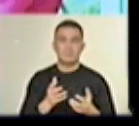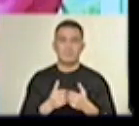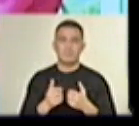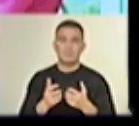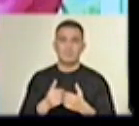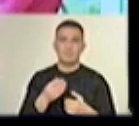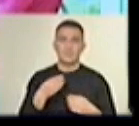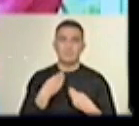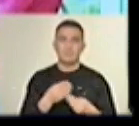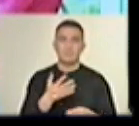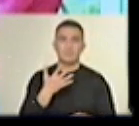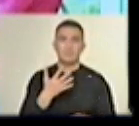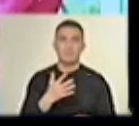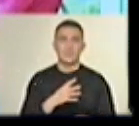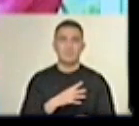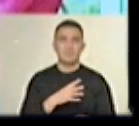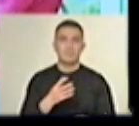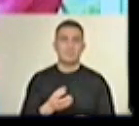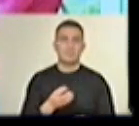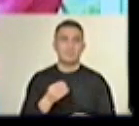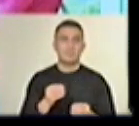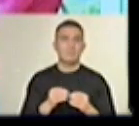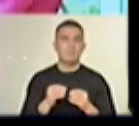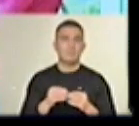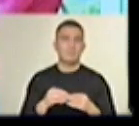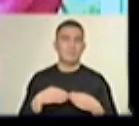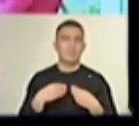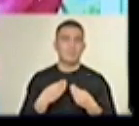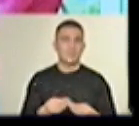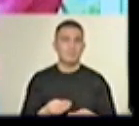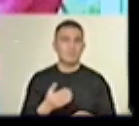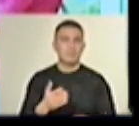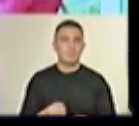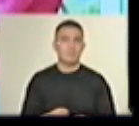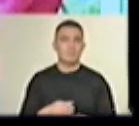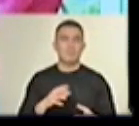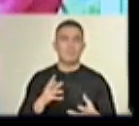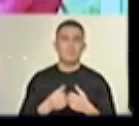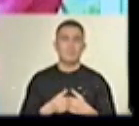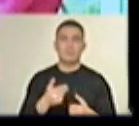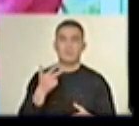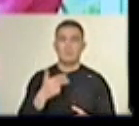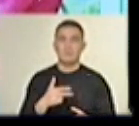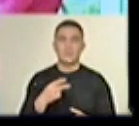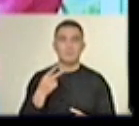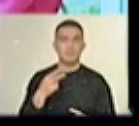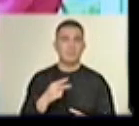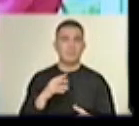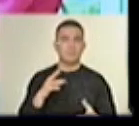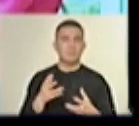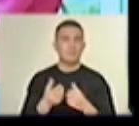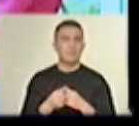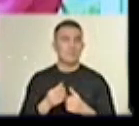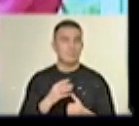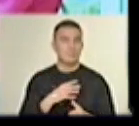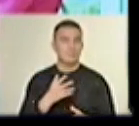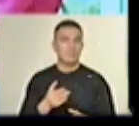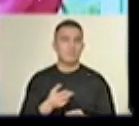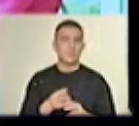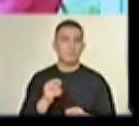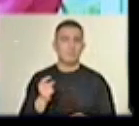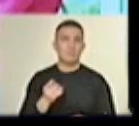Дали 5 проглотил, дали 10 проглотил, 20 и 30. Да так вот и проглотил за один